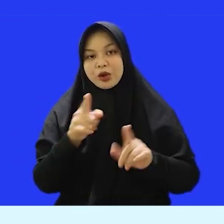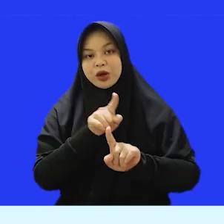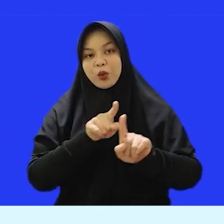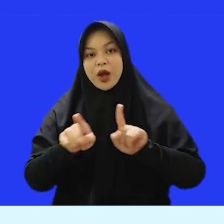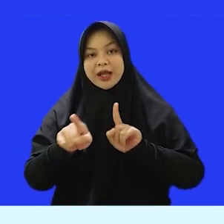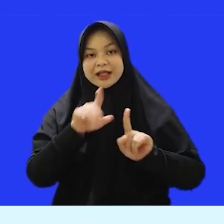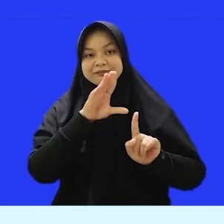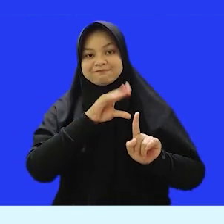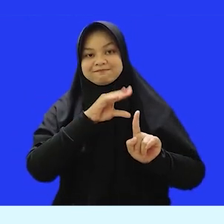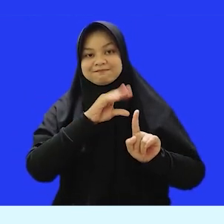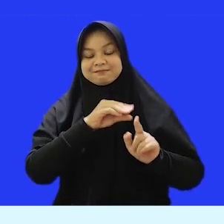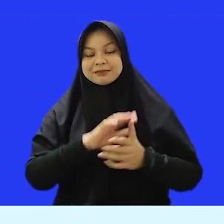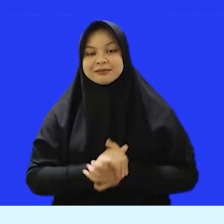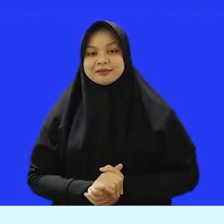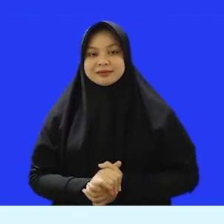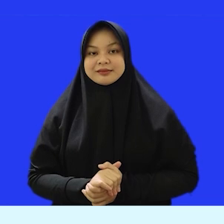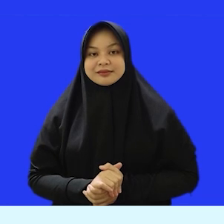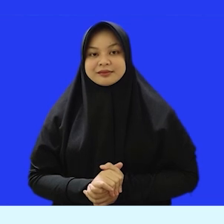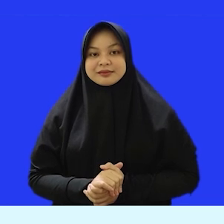hukumnya.